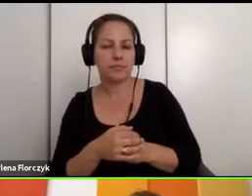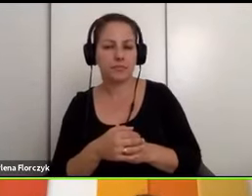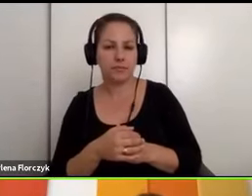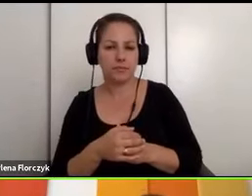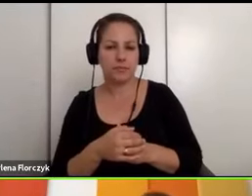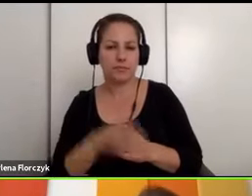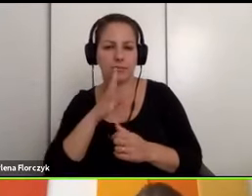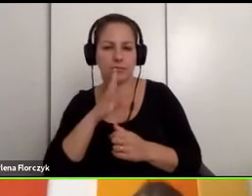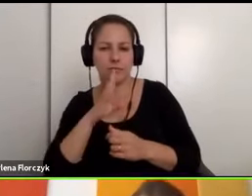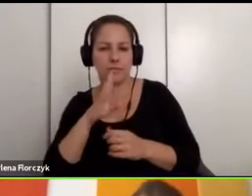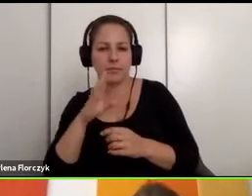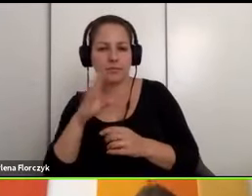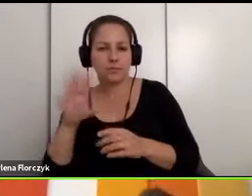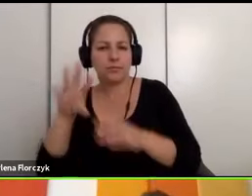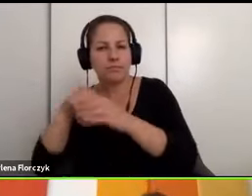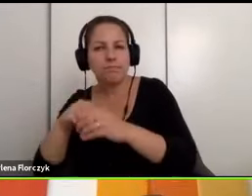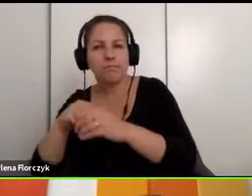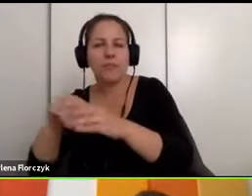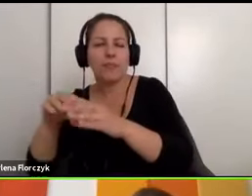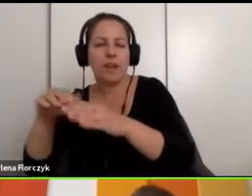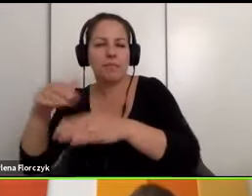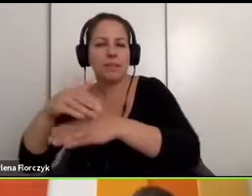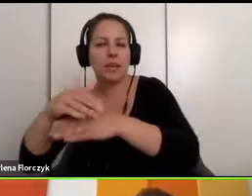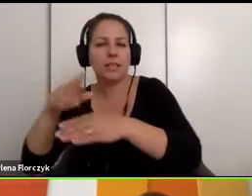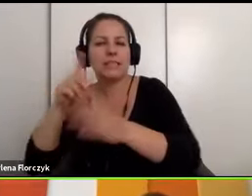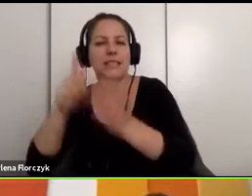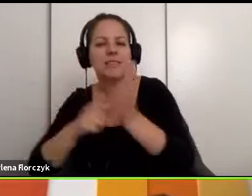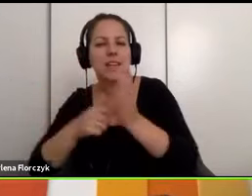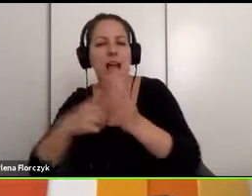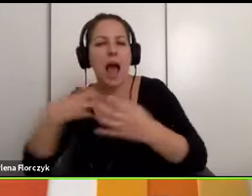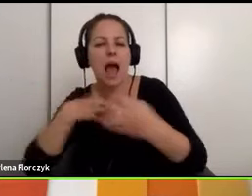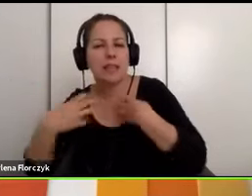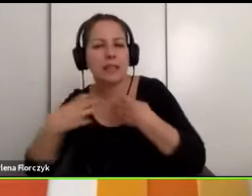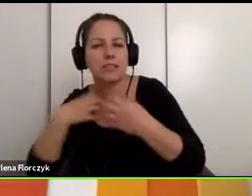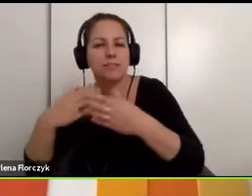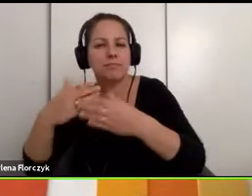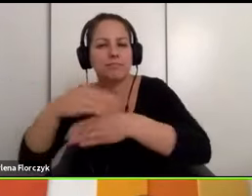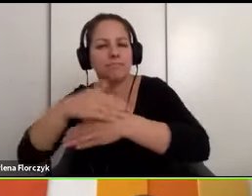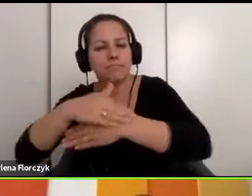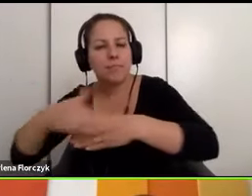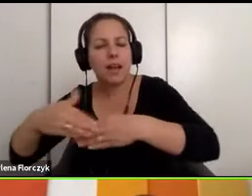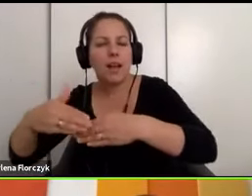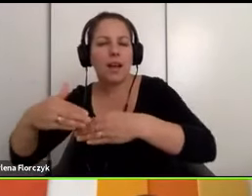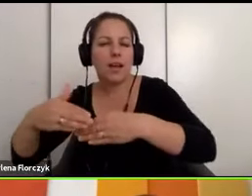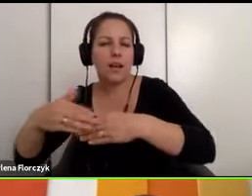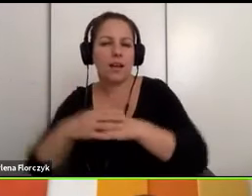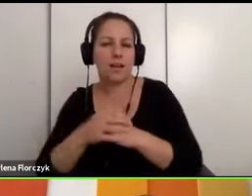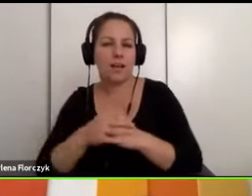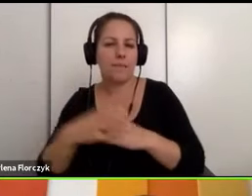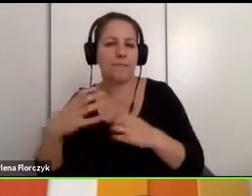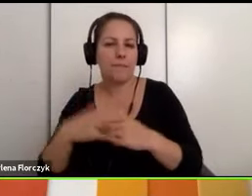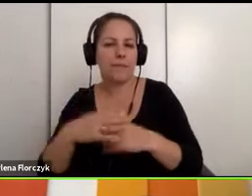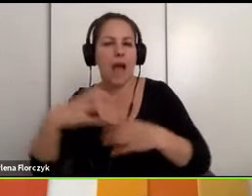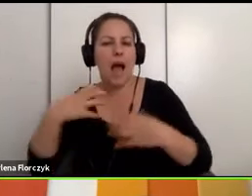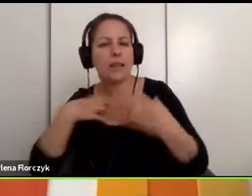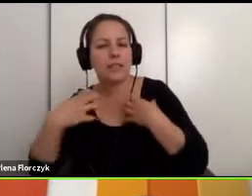jakby wkładać w dobrą ramę, czyli zazwyczaj artystyczną, ale też taką artystyczną